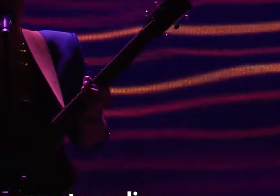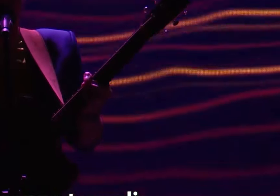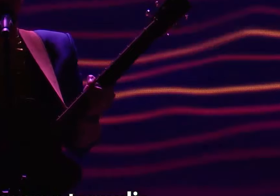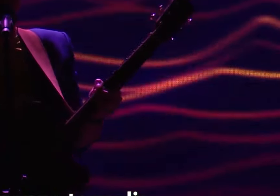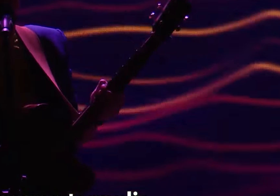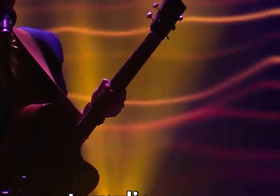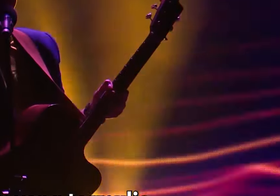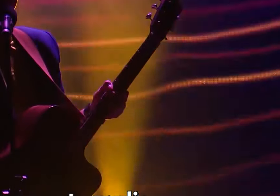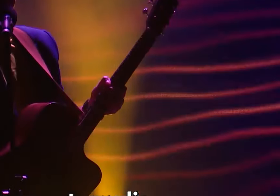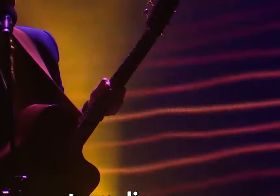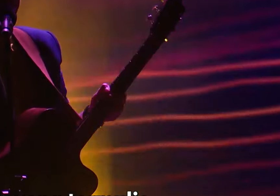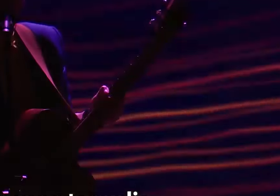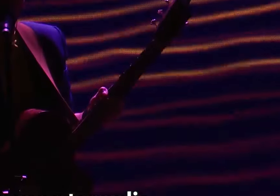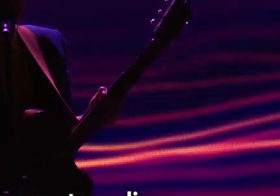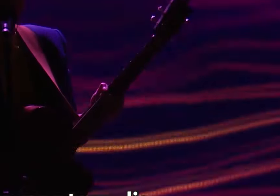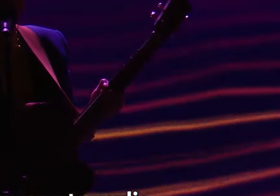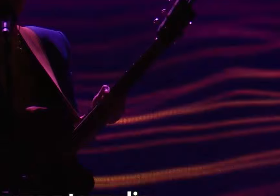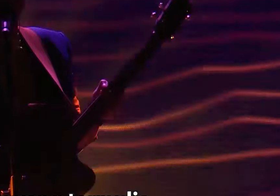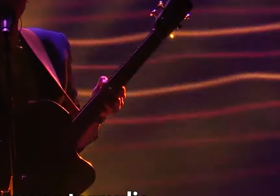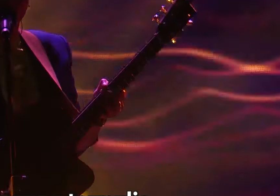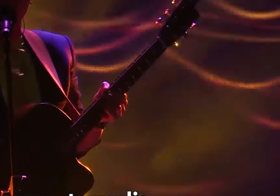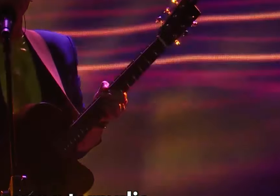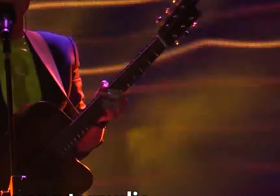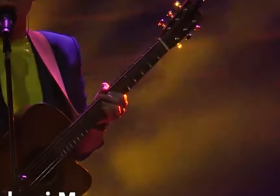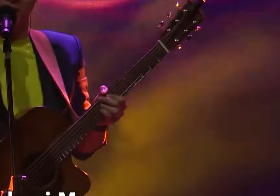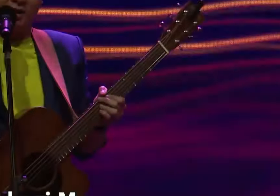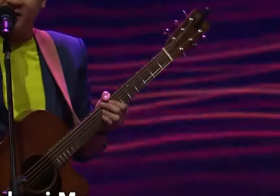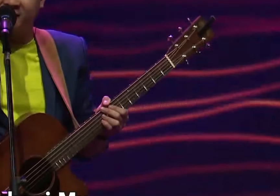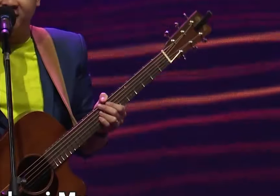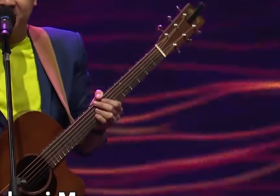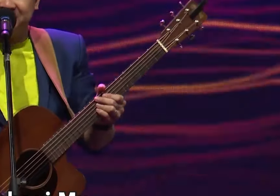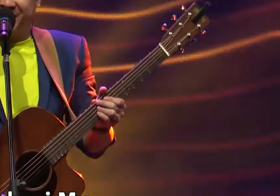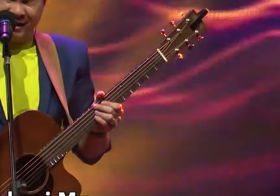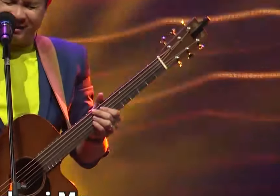Hanya untuk-Mu yang termulia,